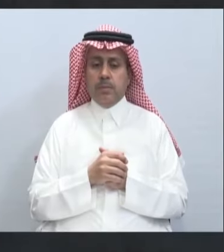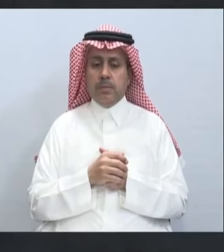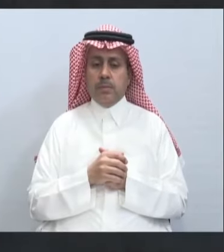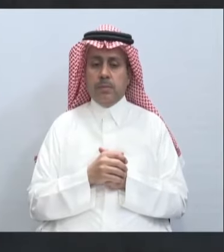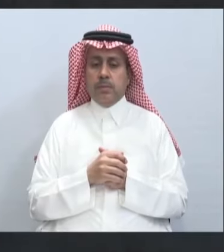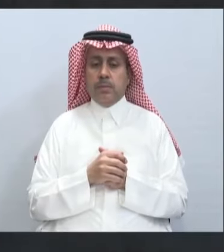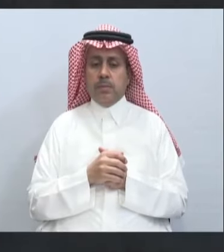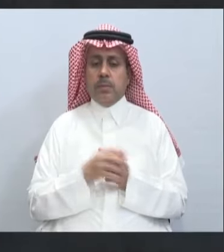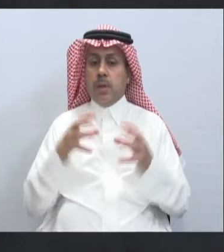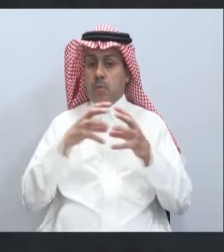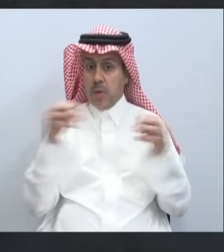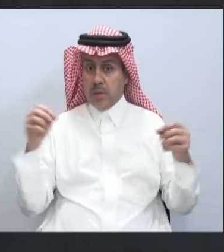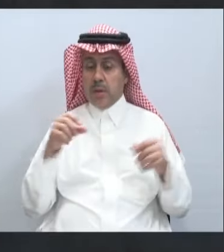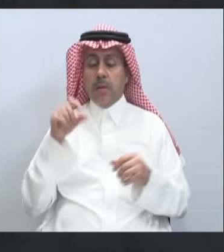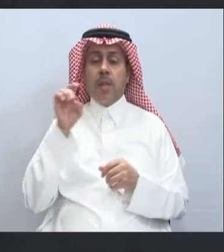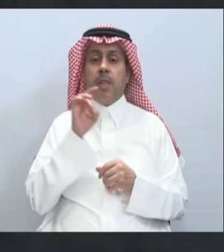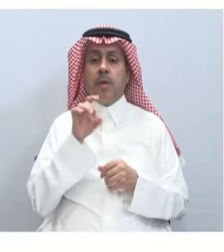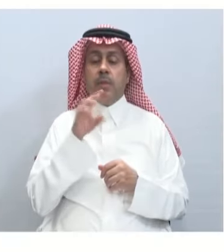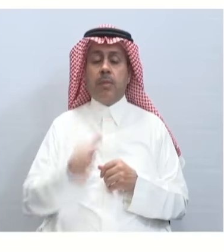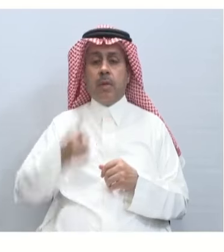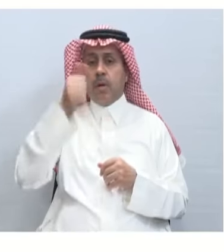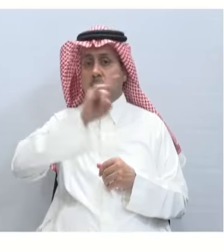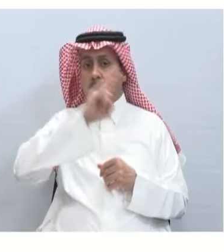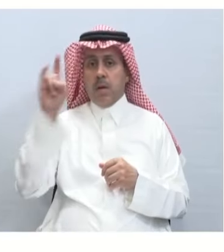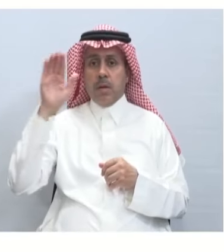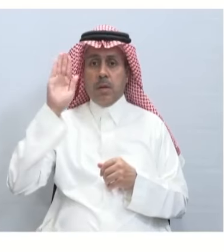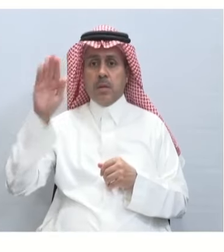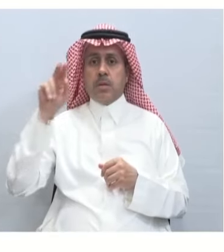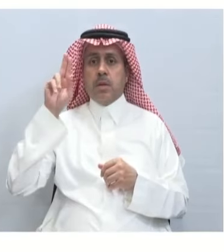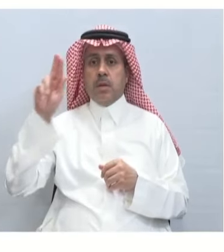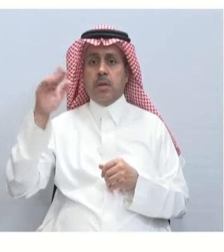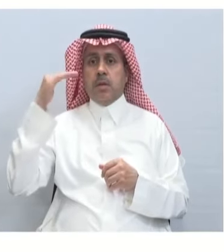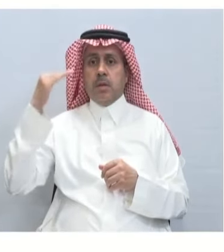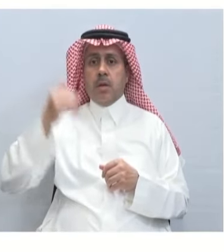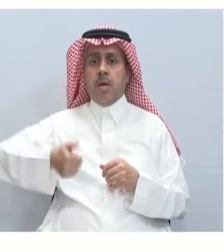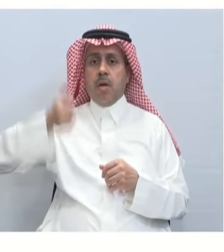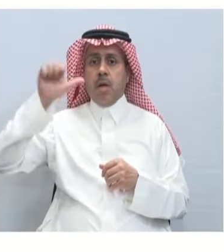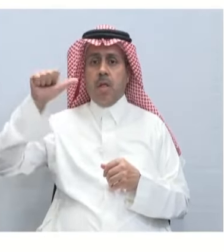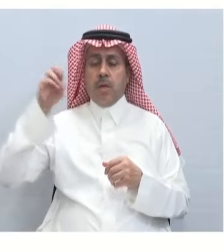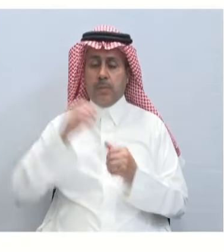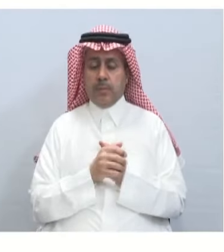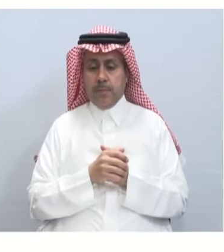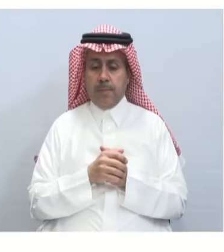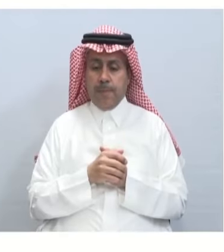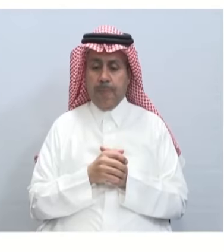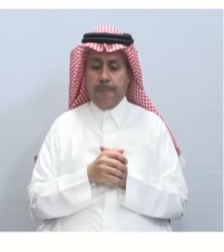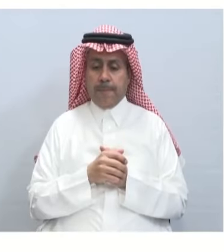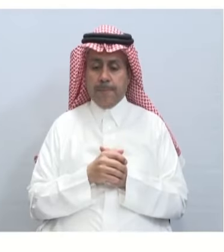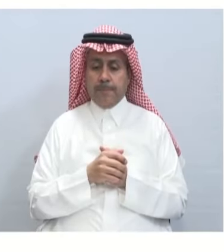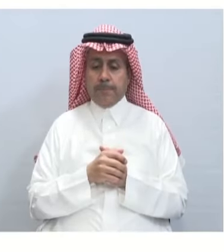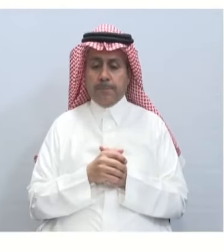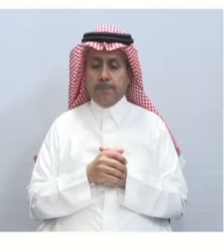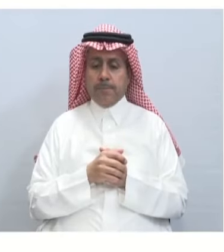تذكر المراد بدم الاستحاضه هذا هو السؤال